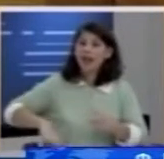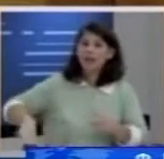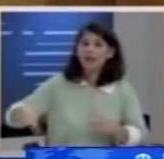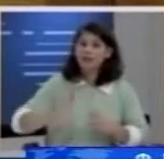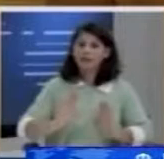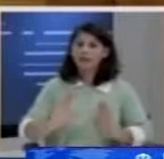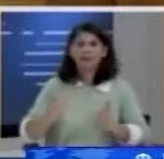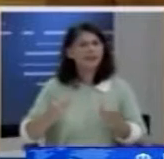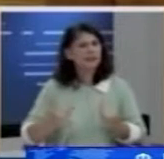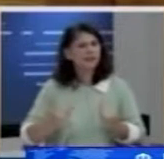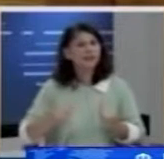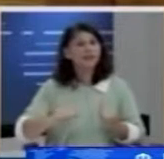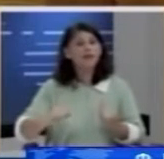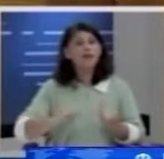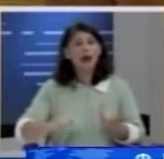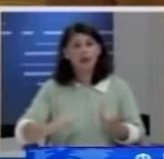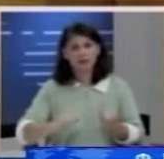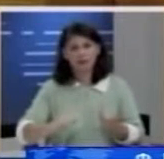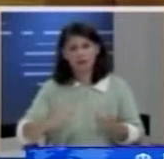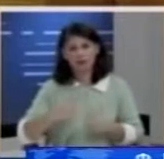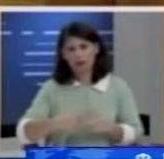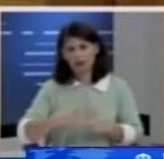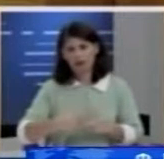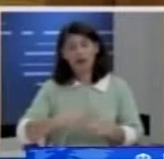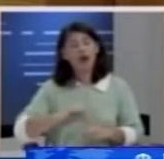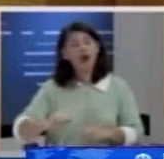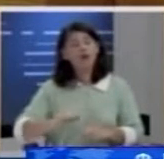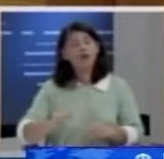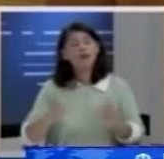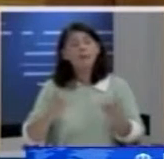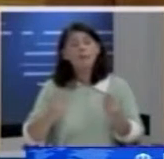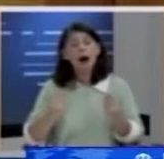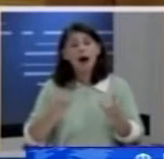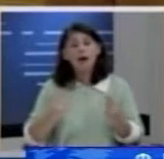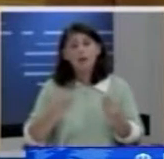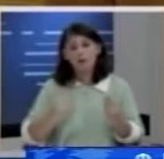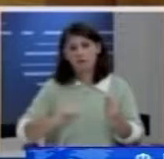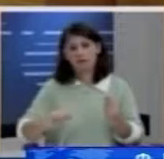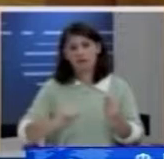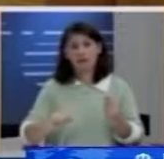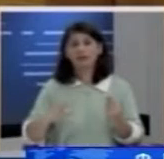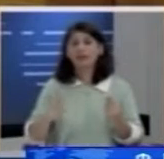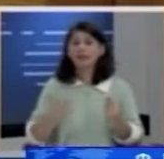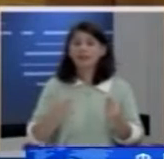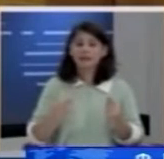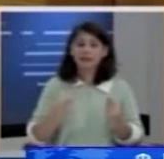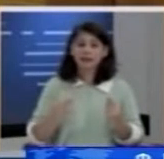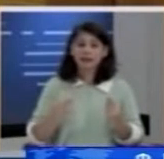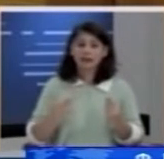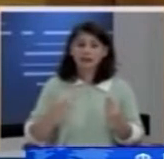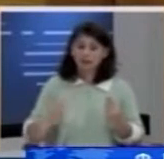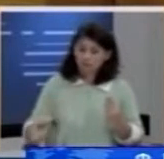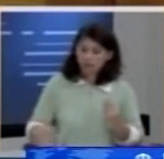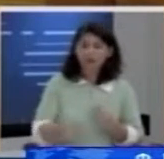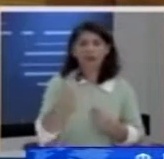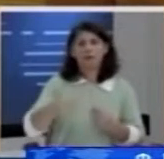γιατί? Γιατί τον φοβάστε. Γιατί φοβάστε πάρα πολύ το τι θα βγει από αυτή